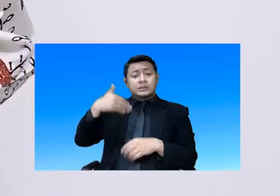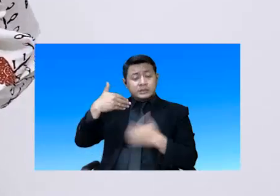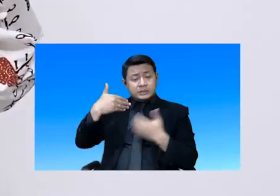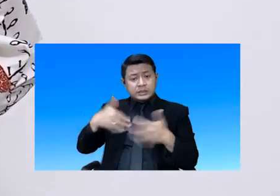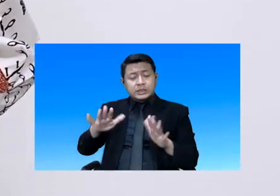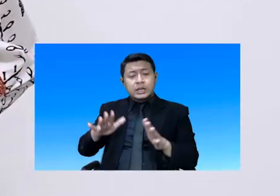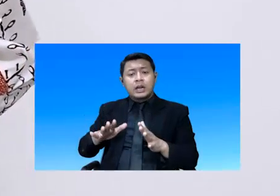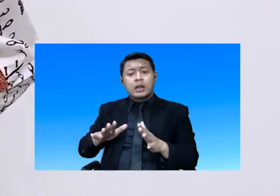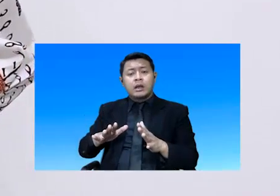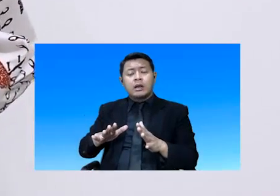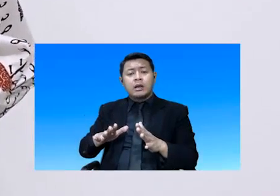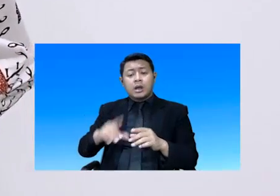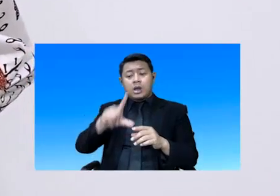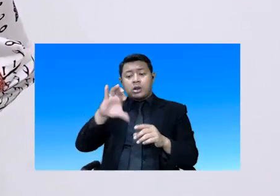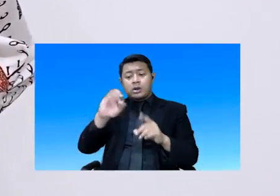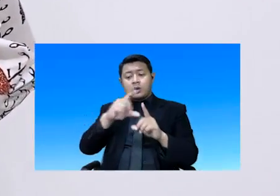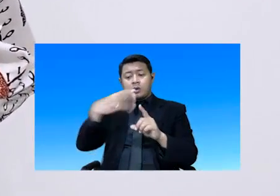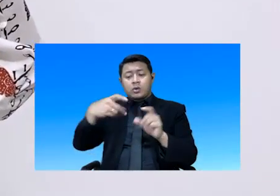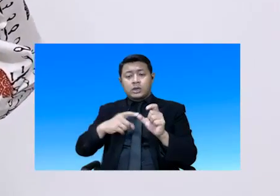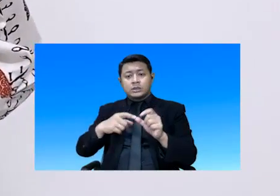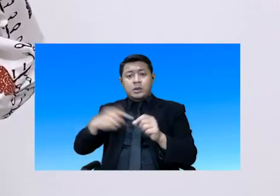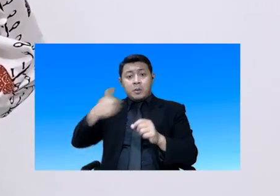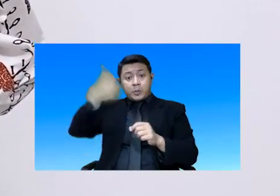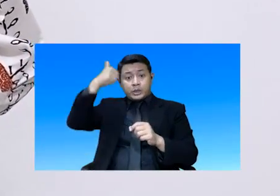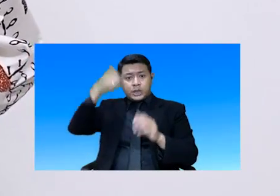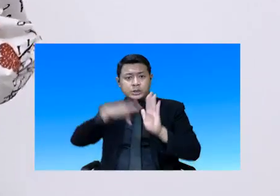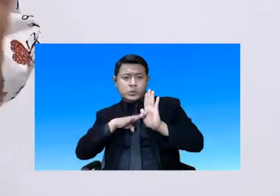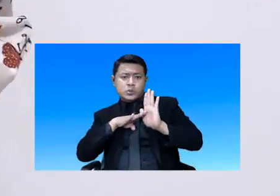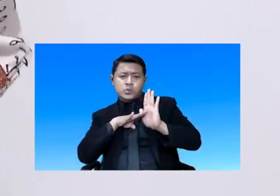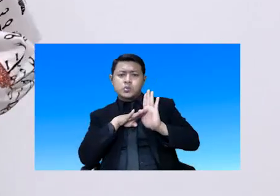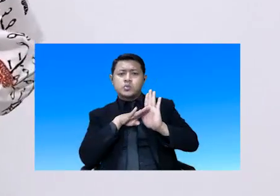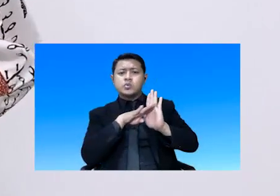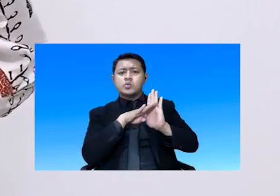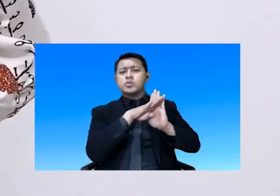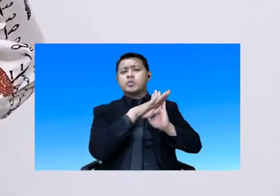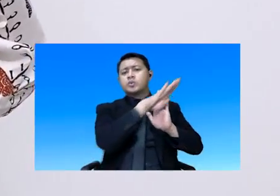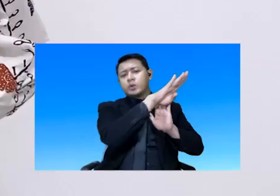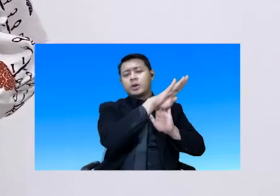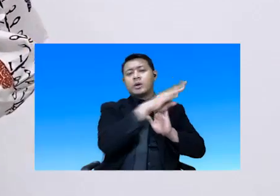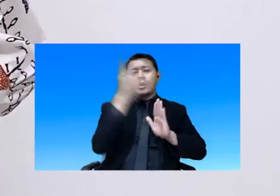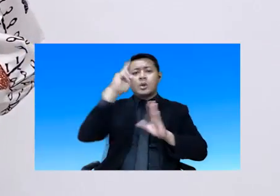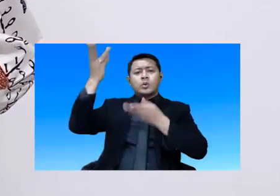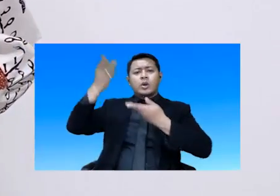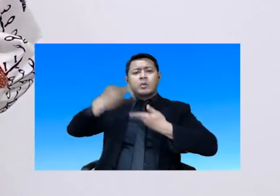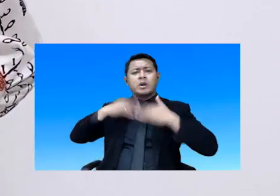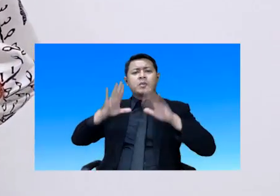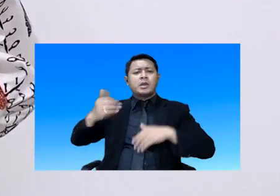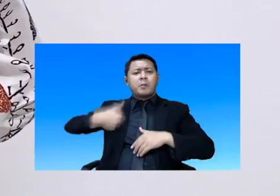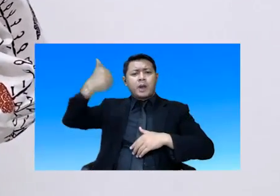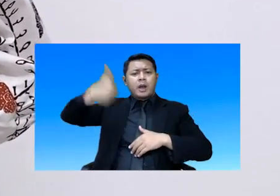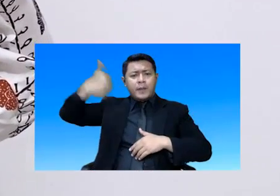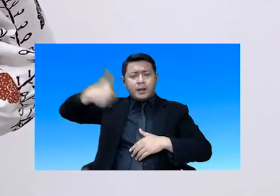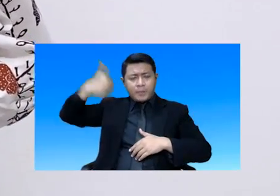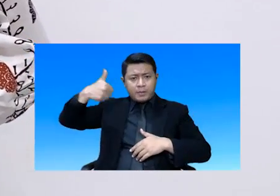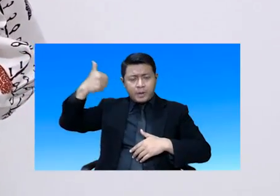dari Lourdes itu, prestasi saya terus meningkat dan Tuhan memberikan saya banyak sekali kemenangan. Di samping